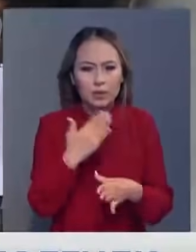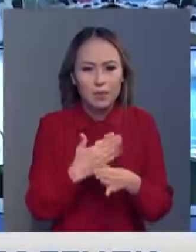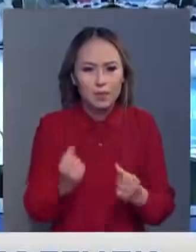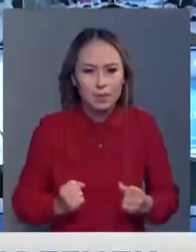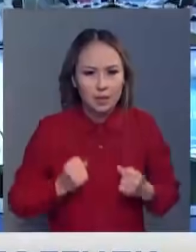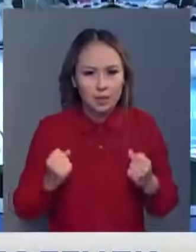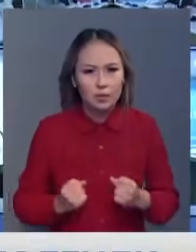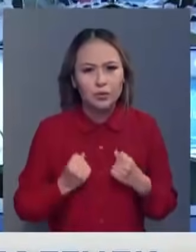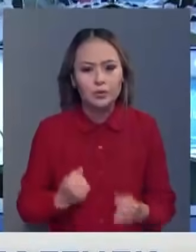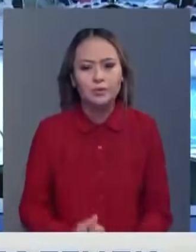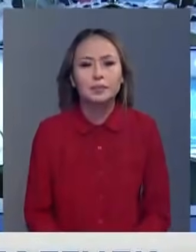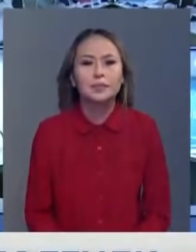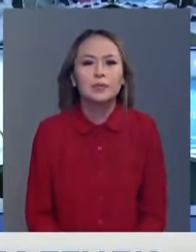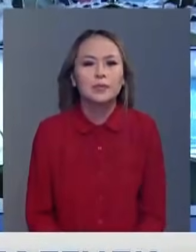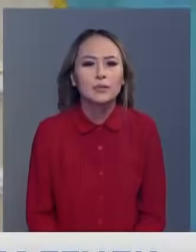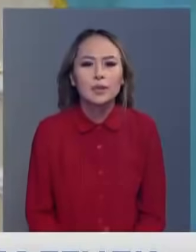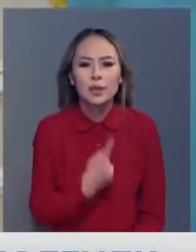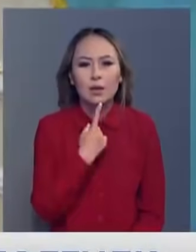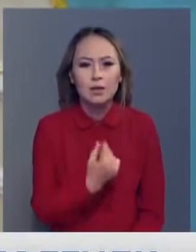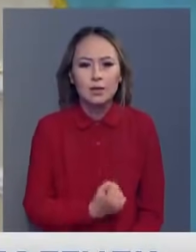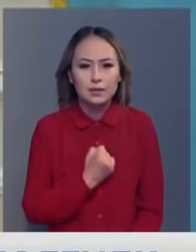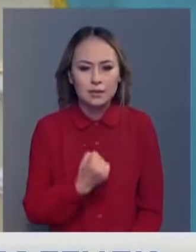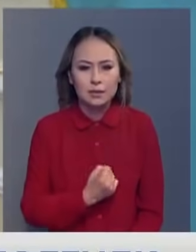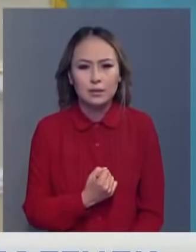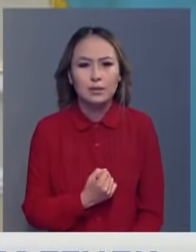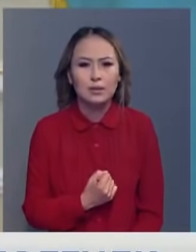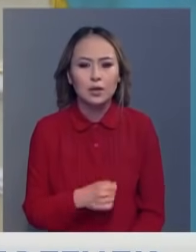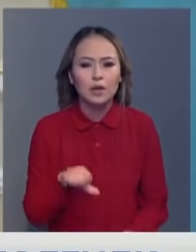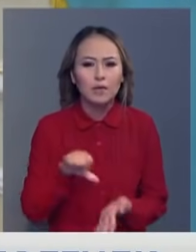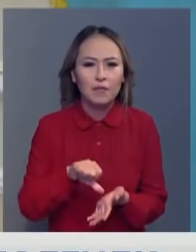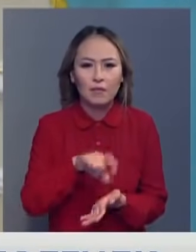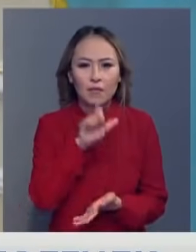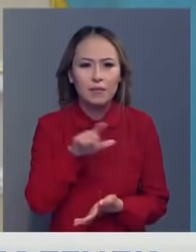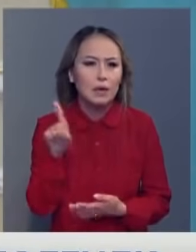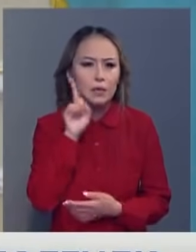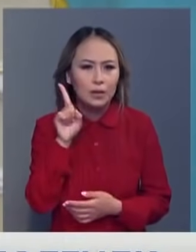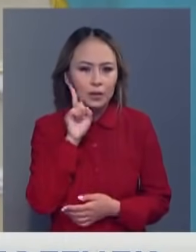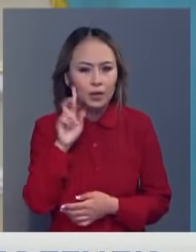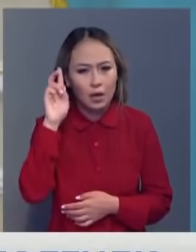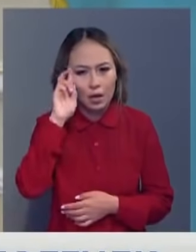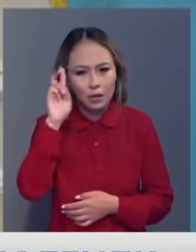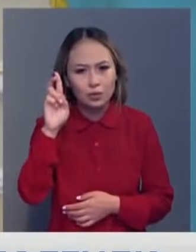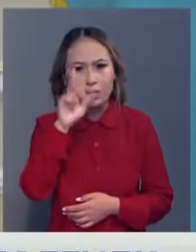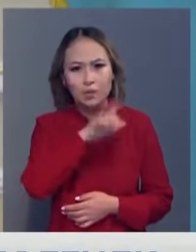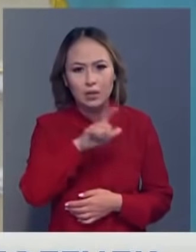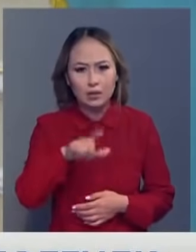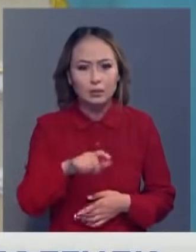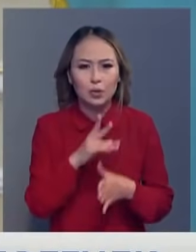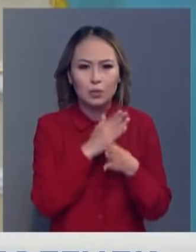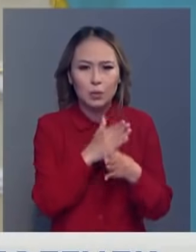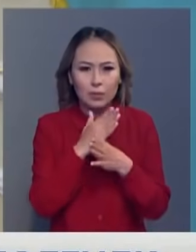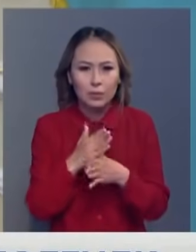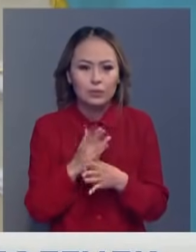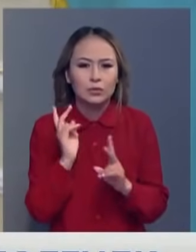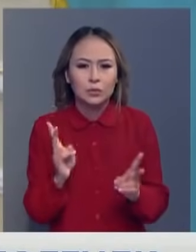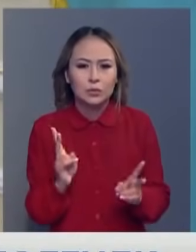жатыр. Әскери қызметкерлер, еріктілер, мемлекеттік қызметшілер, қайырымдылық ұйымдарының